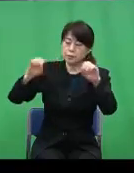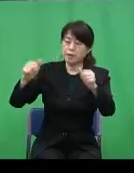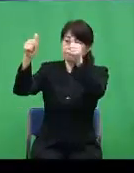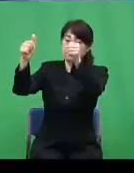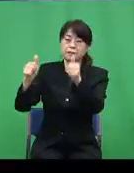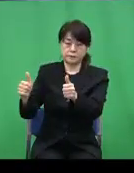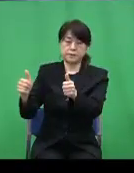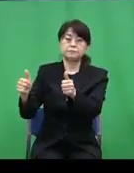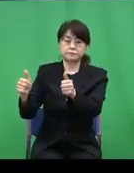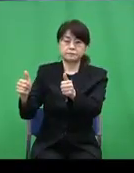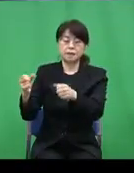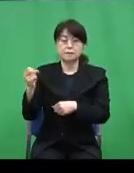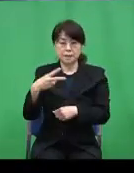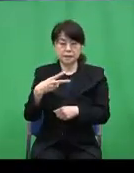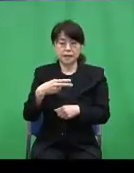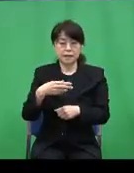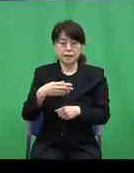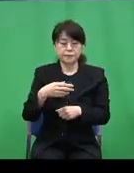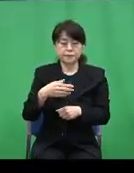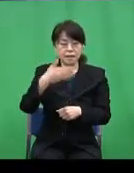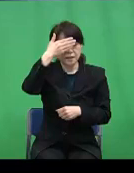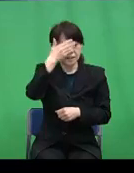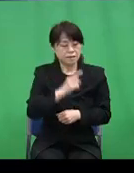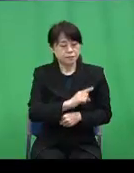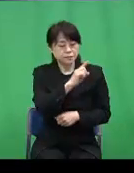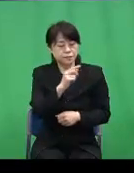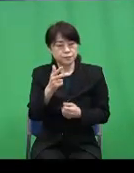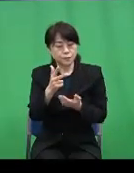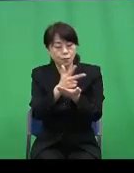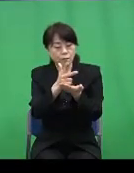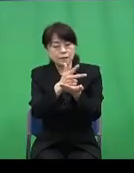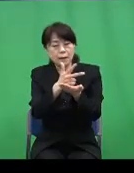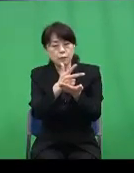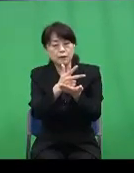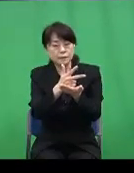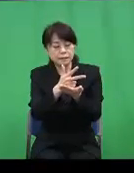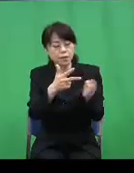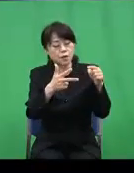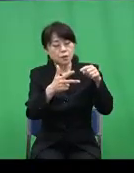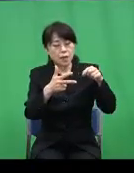示しまして、またサーモグラフィーですね、その前を通ると